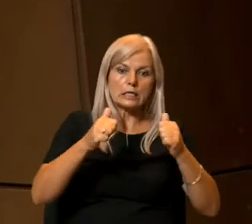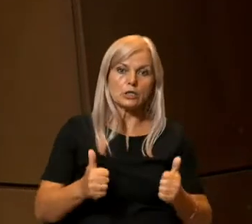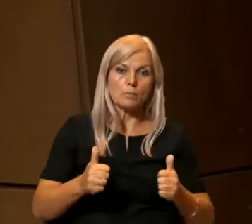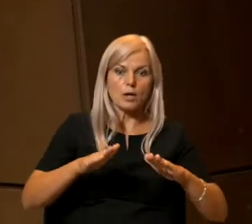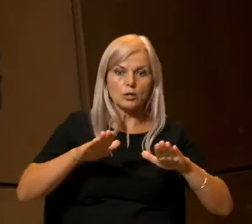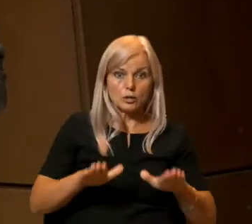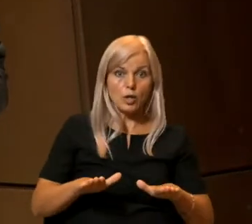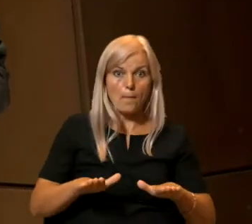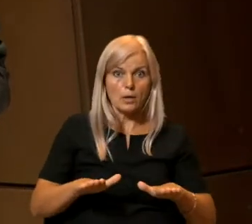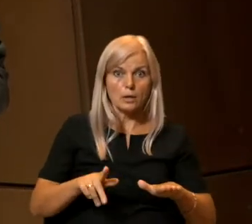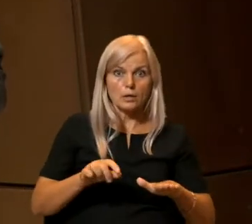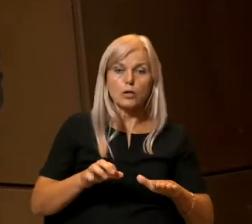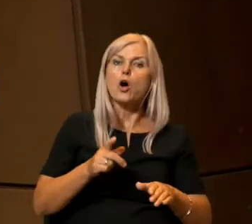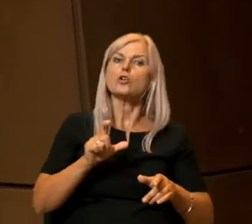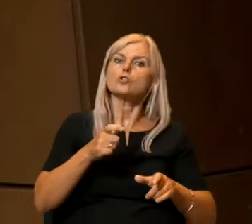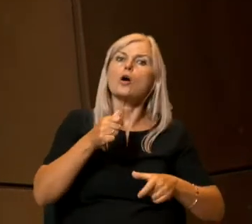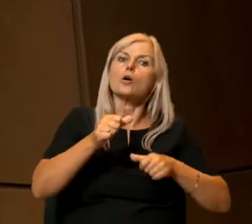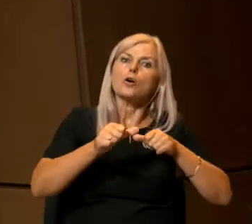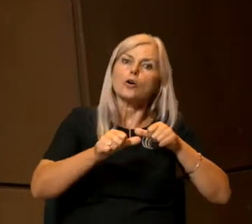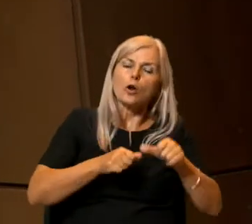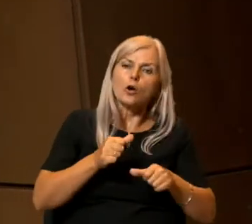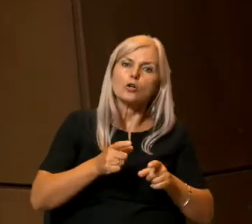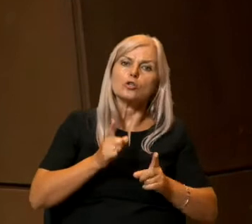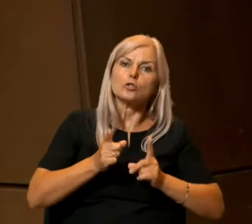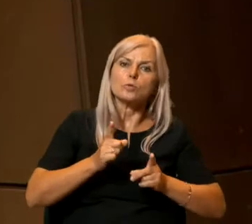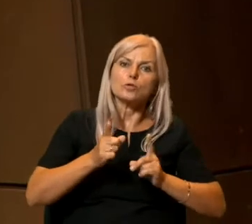roku przyspieszać tylko po to,